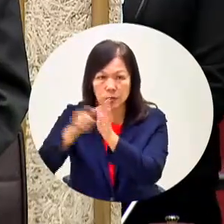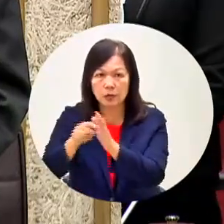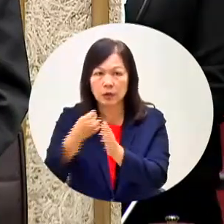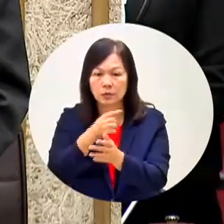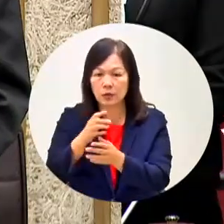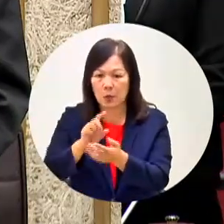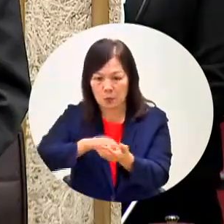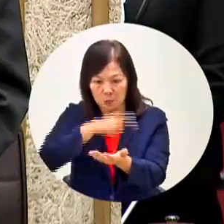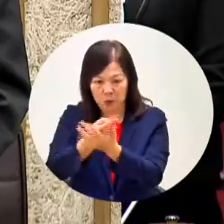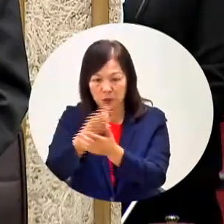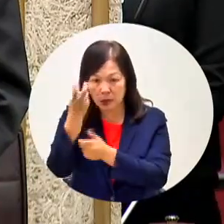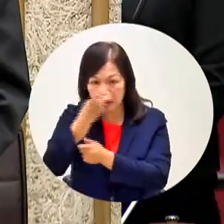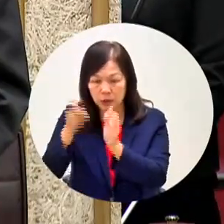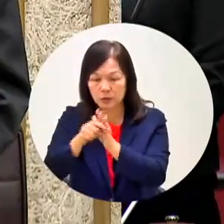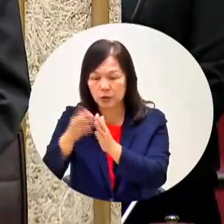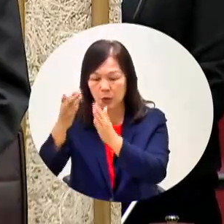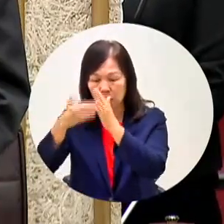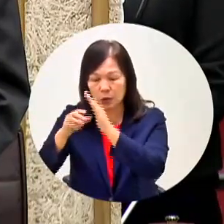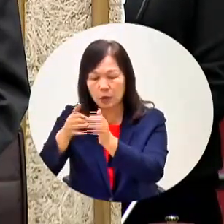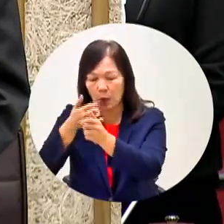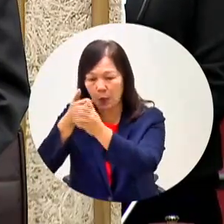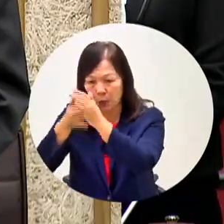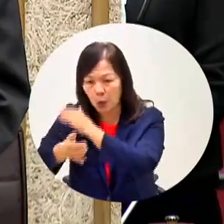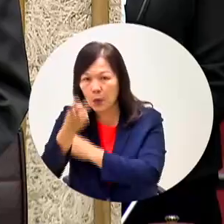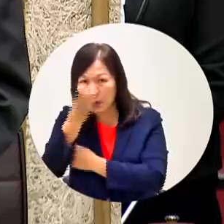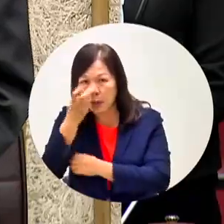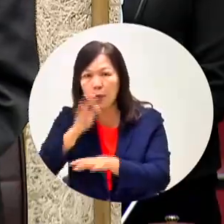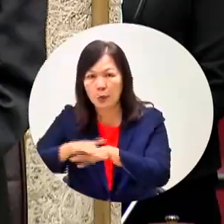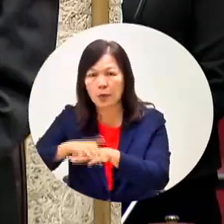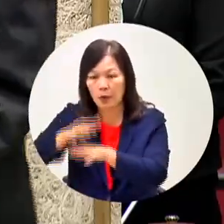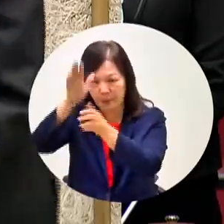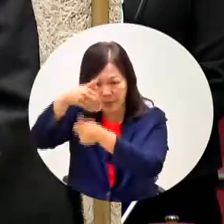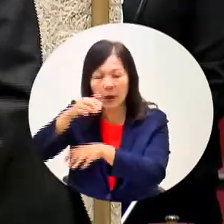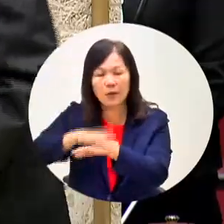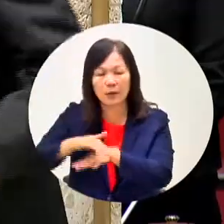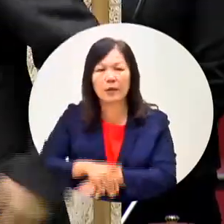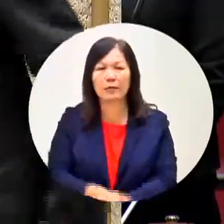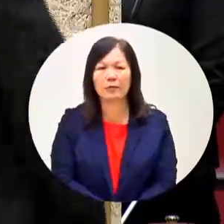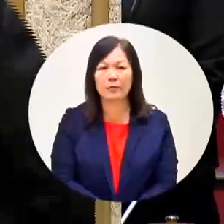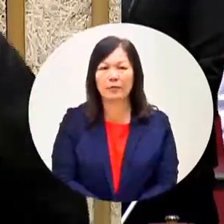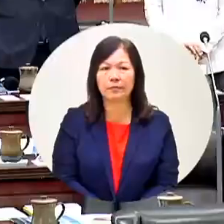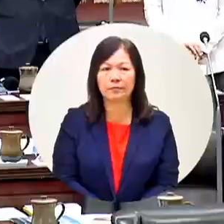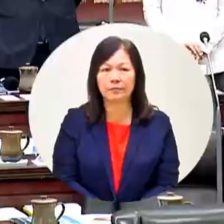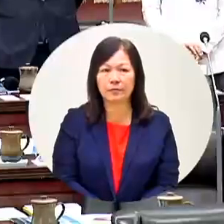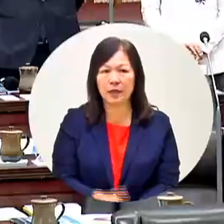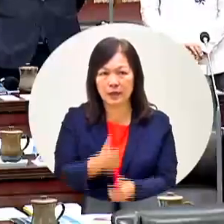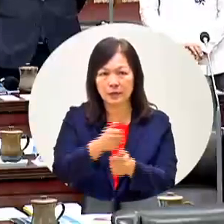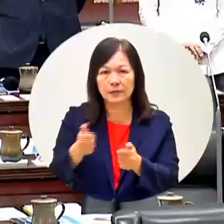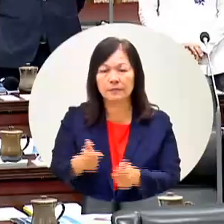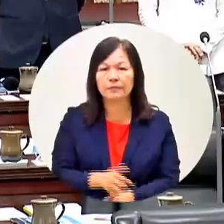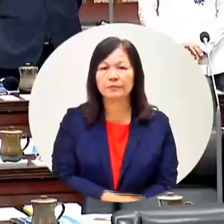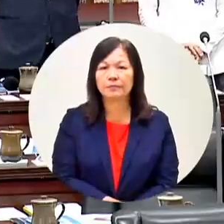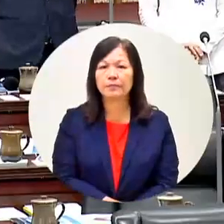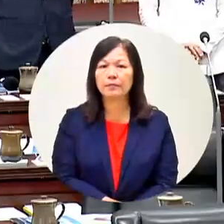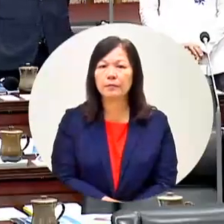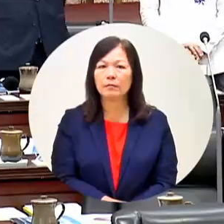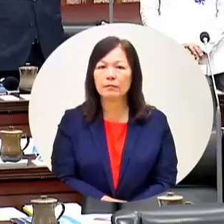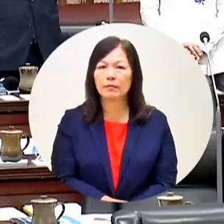吼、 哦。哦，安尼较麻烦你啦吼，要紧啦。 多谢。是。 按即马，我请安尼社会局